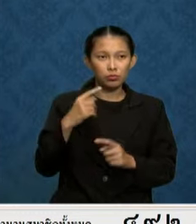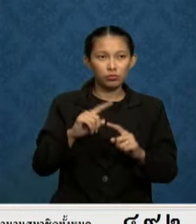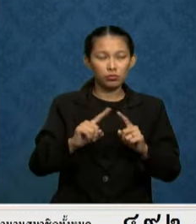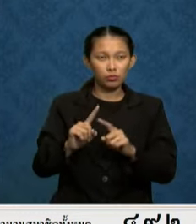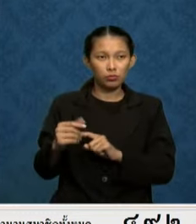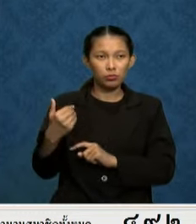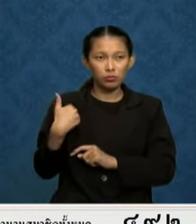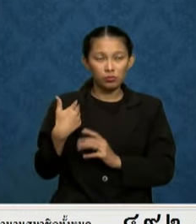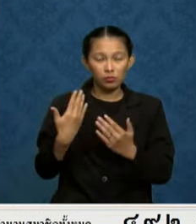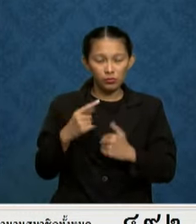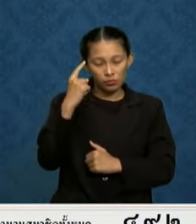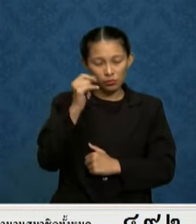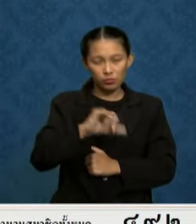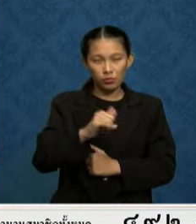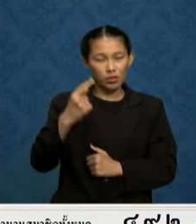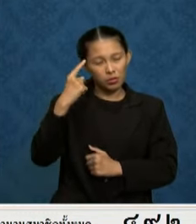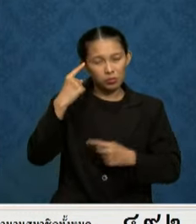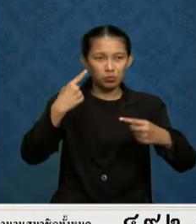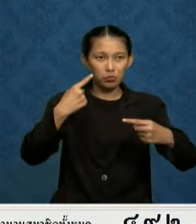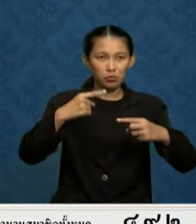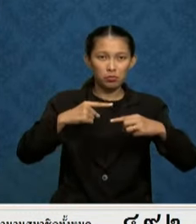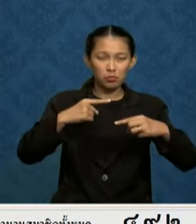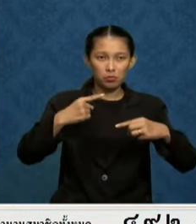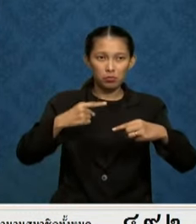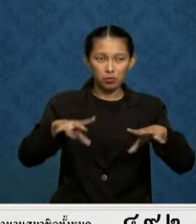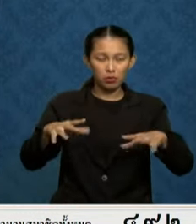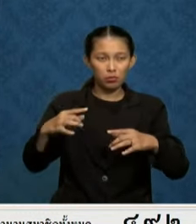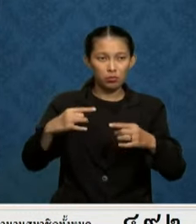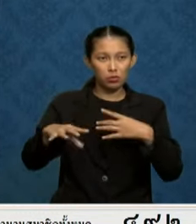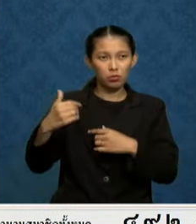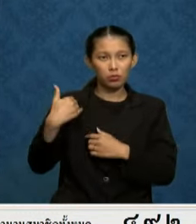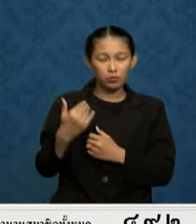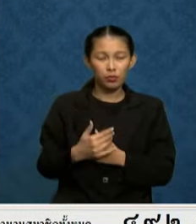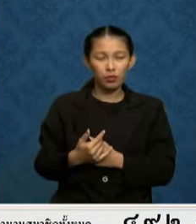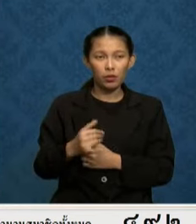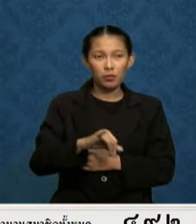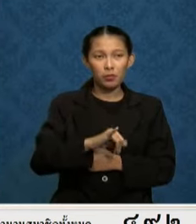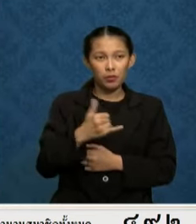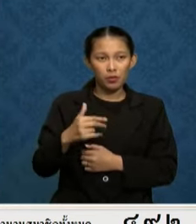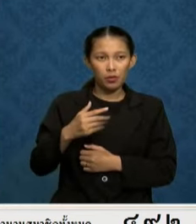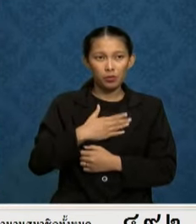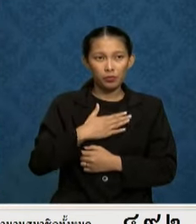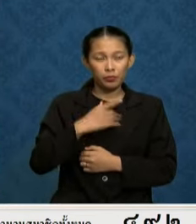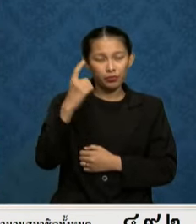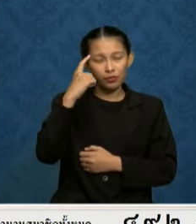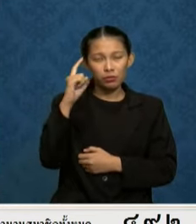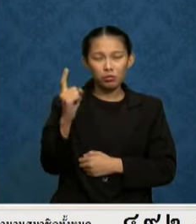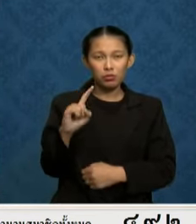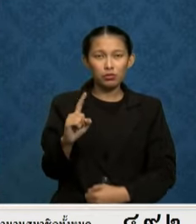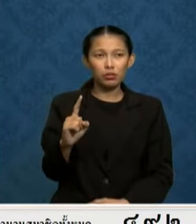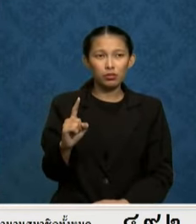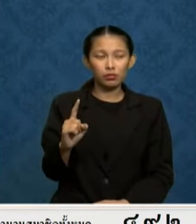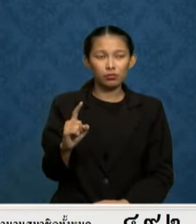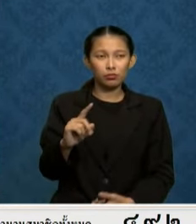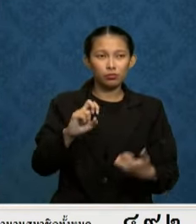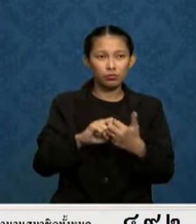่าที่บ wont38้ัเกมควขัดแย้งแล้วก็อีกประเด็นก็ om theผมเหนว่ามี